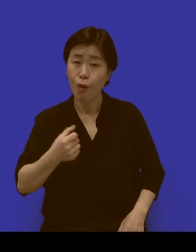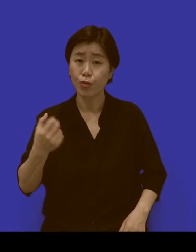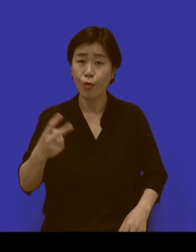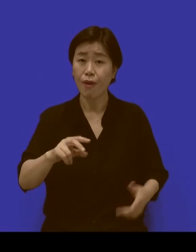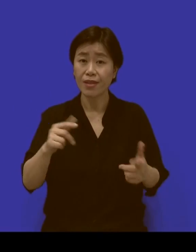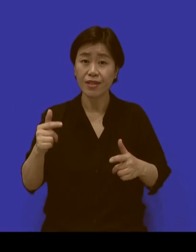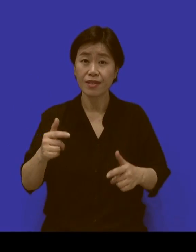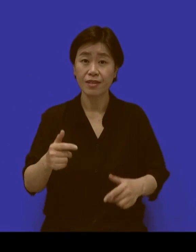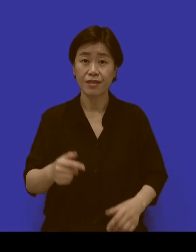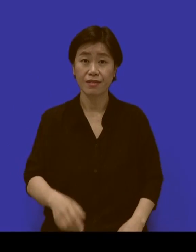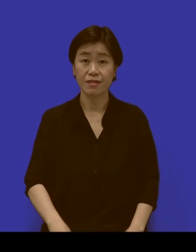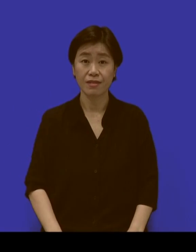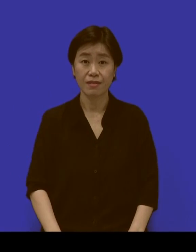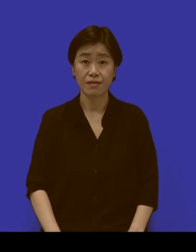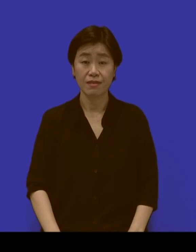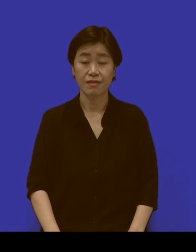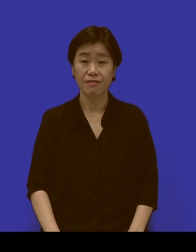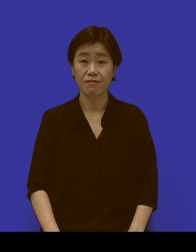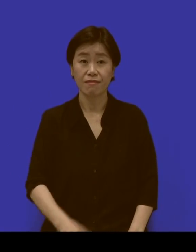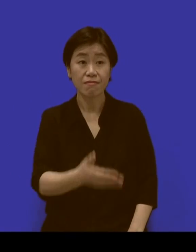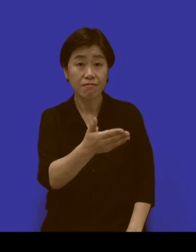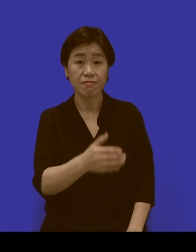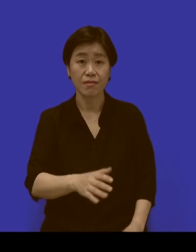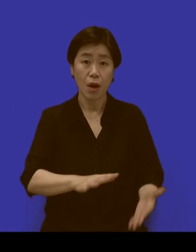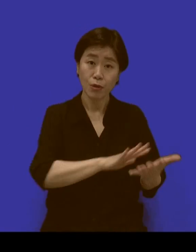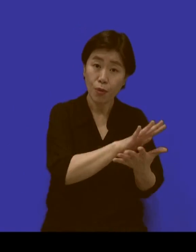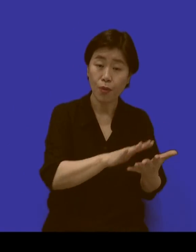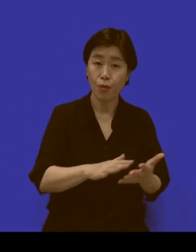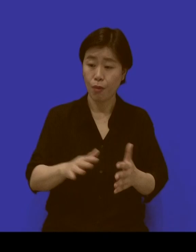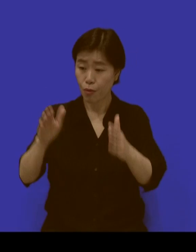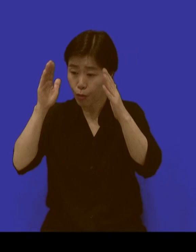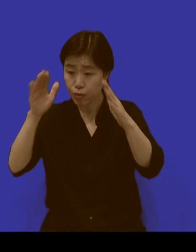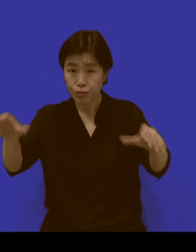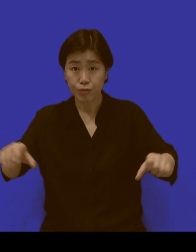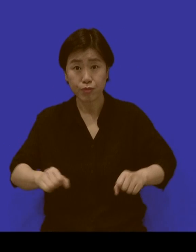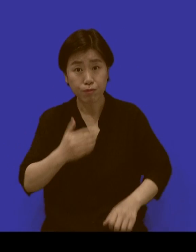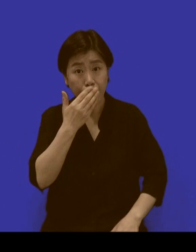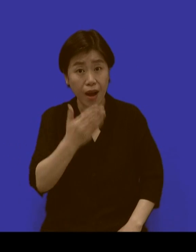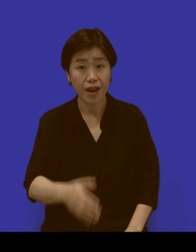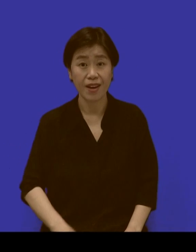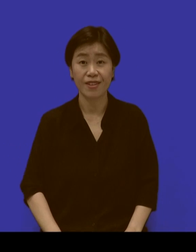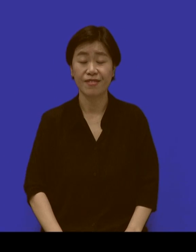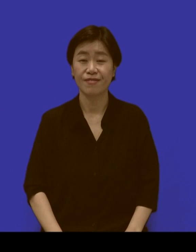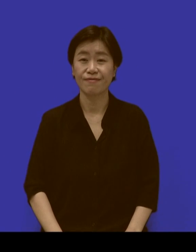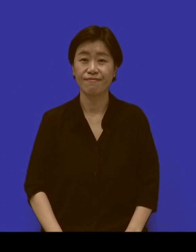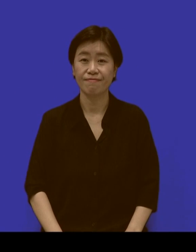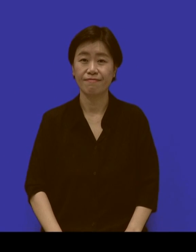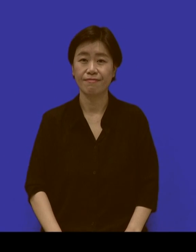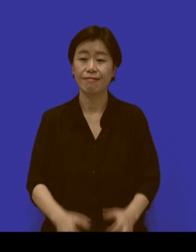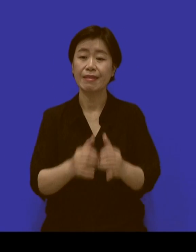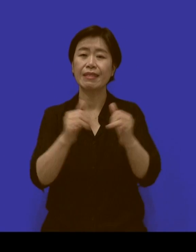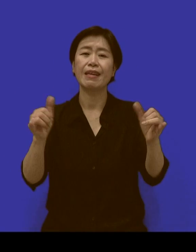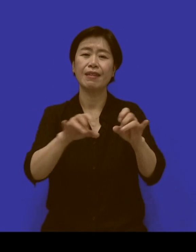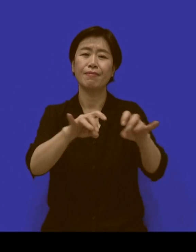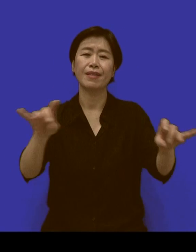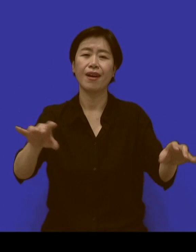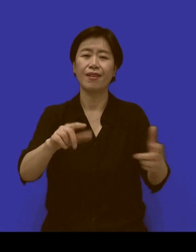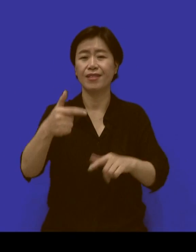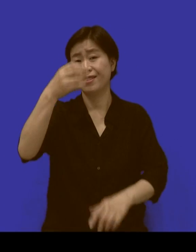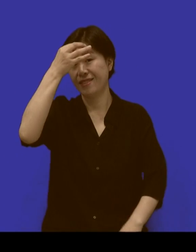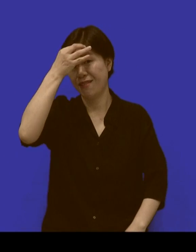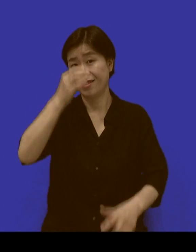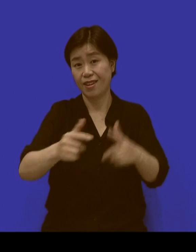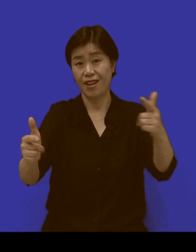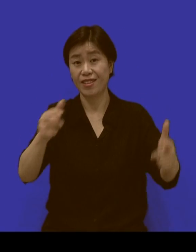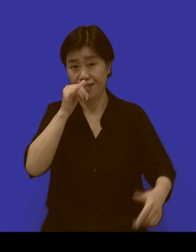보셔야 많이 되니까. 하셨을 거예요. 네? 아니, 어떻게 예. 두 가지 이렇게 병행을 하셨는지. 모르겠어요. 사람마다 또 조은 씨에게는 음악 재능을 주셨듯이